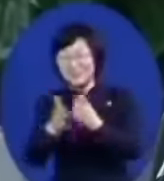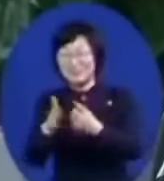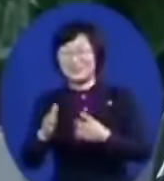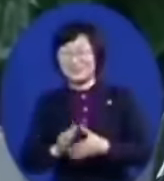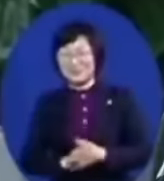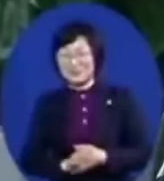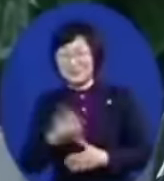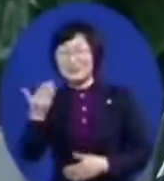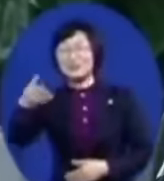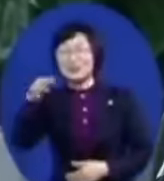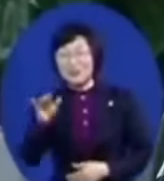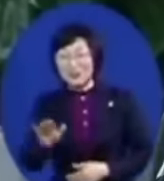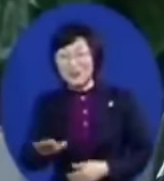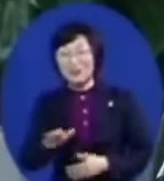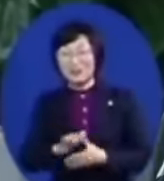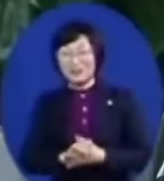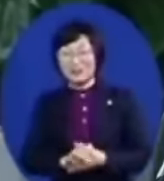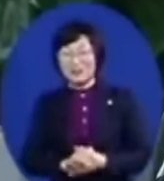그러나